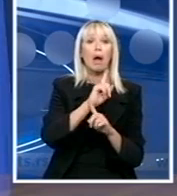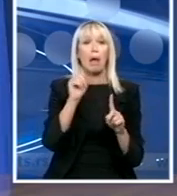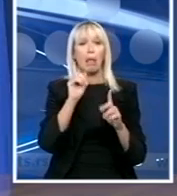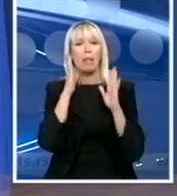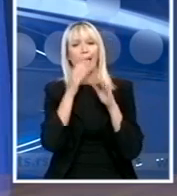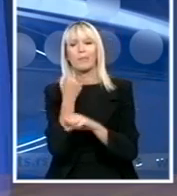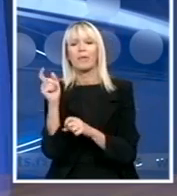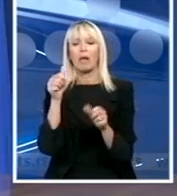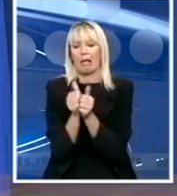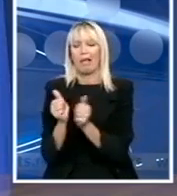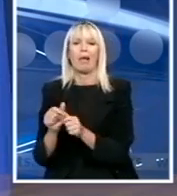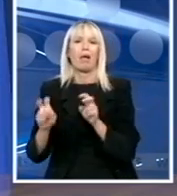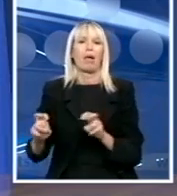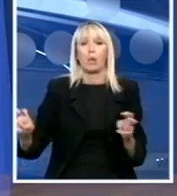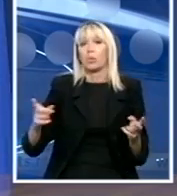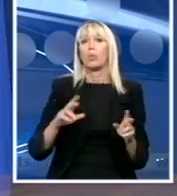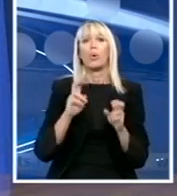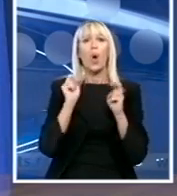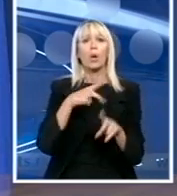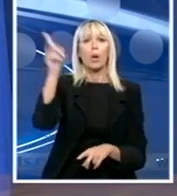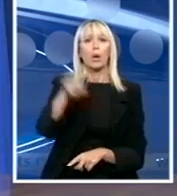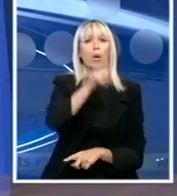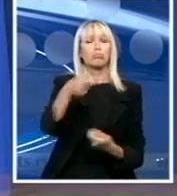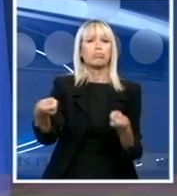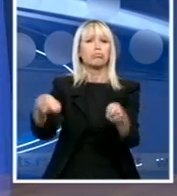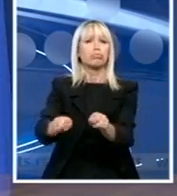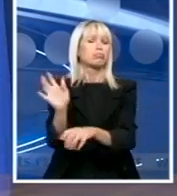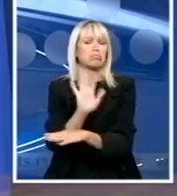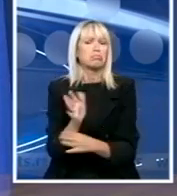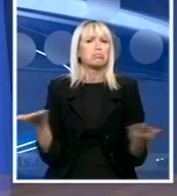bioskop. To je jednostavno. A